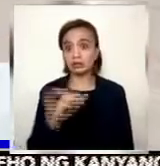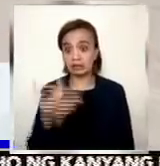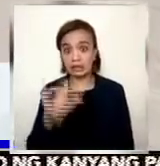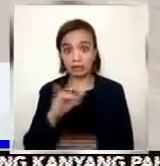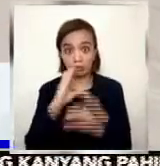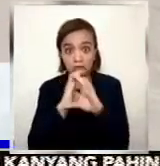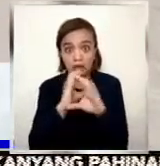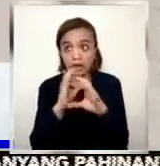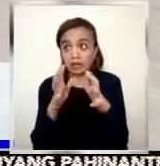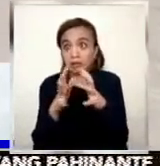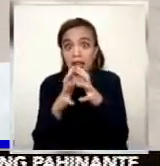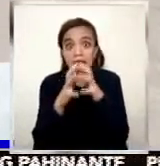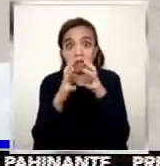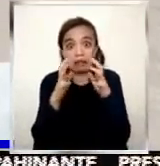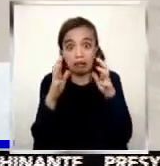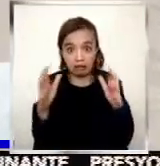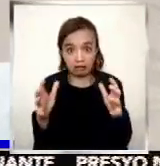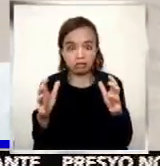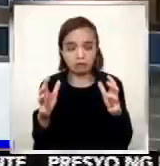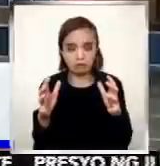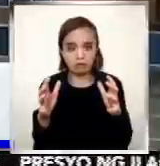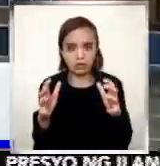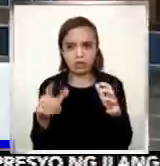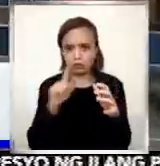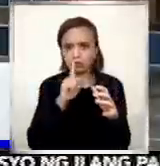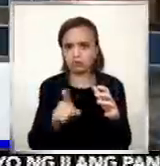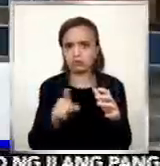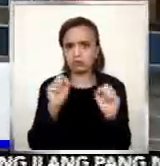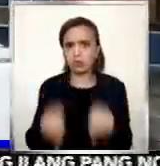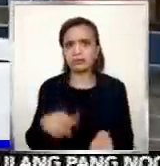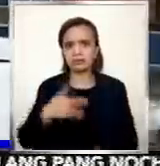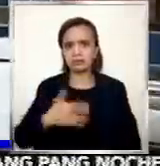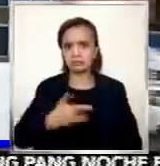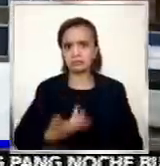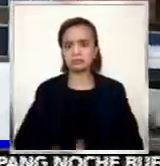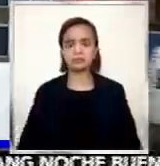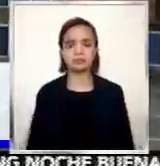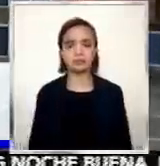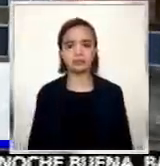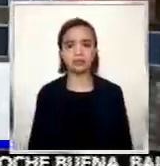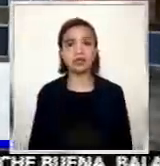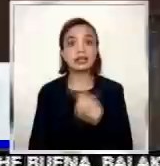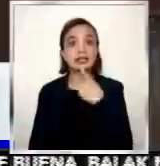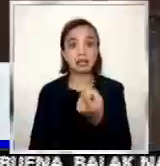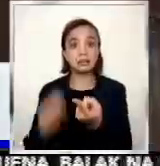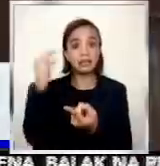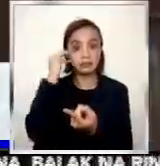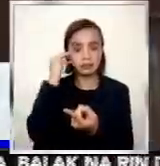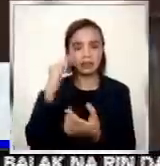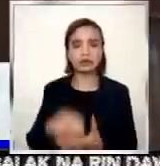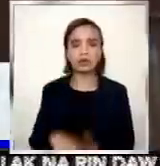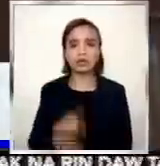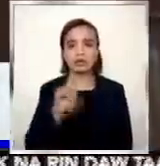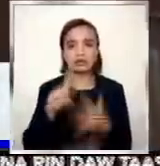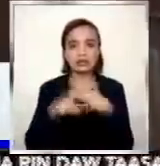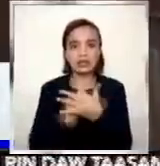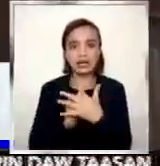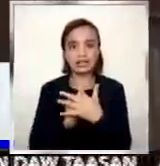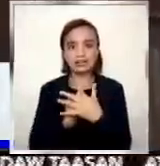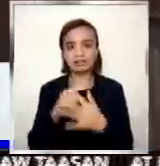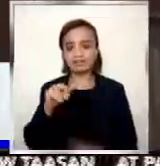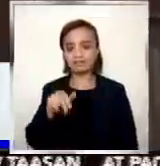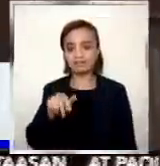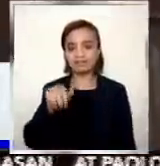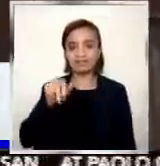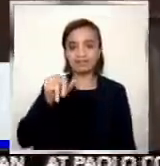malalaki, maramdaman mo na. Ayon pa kay Marco, nagsimula raw umalog ang pedestrian overpass nang tanggalin